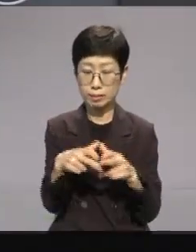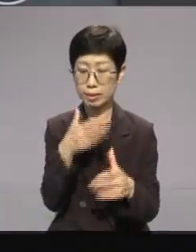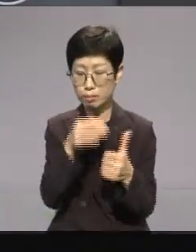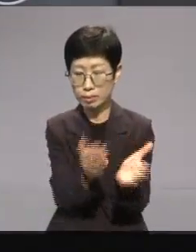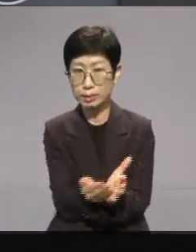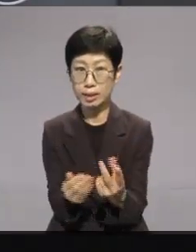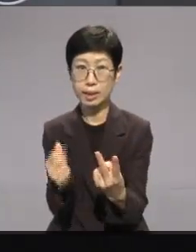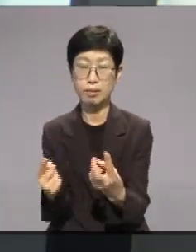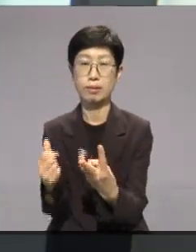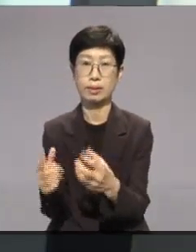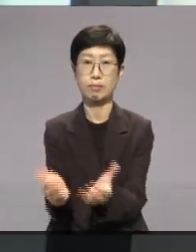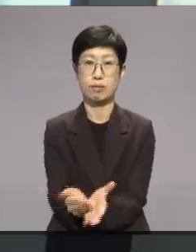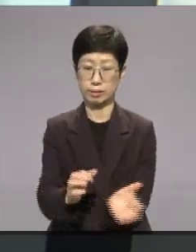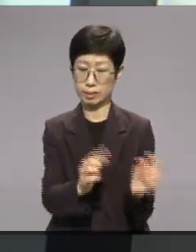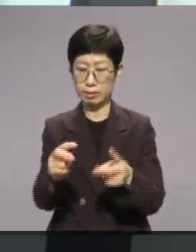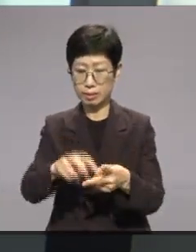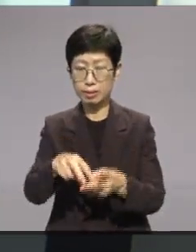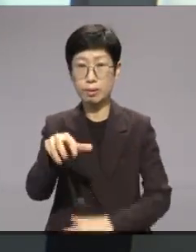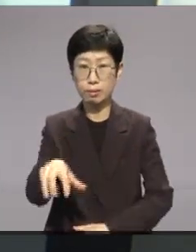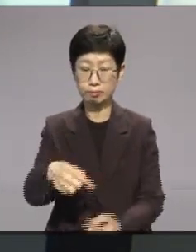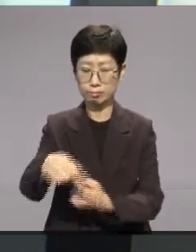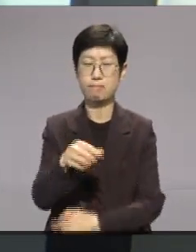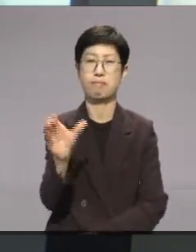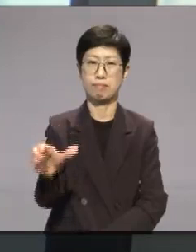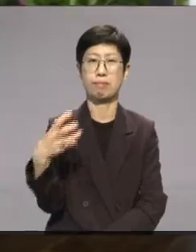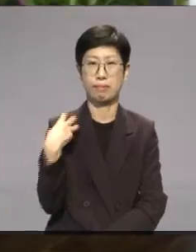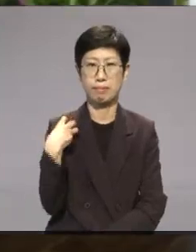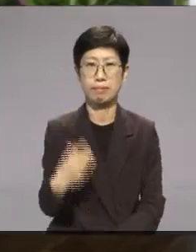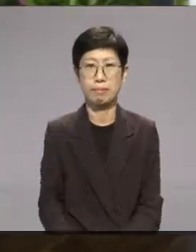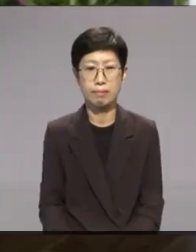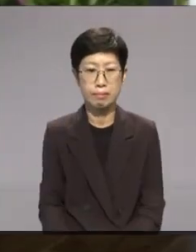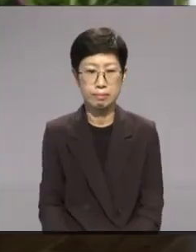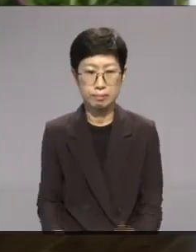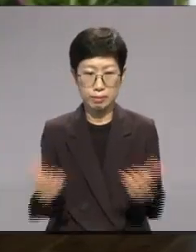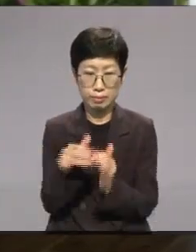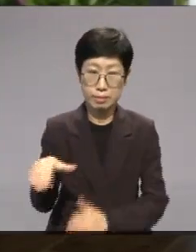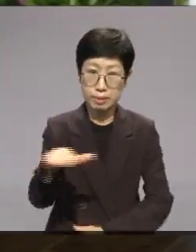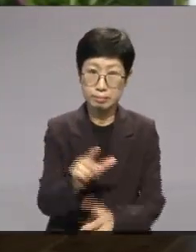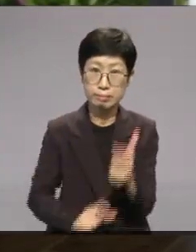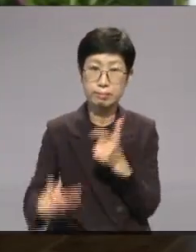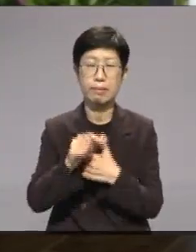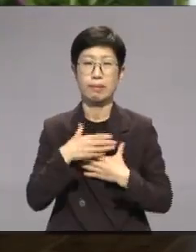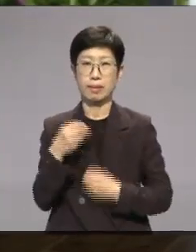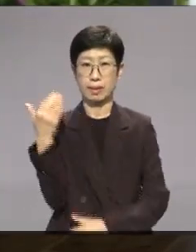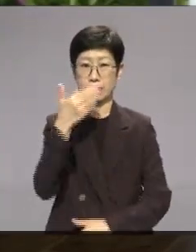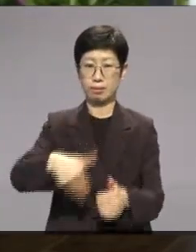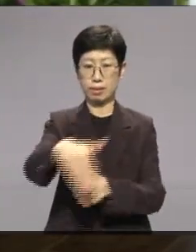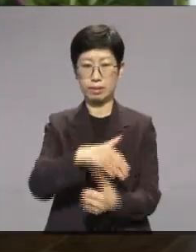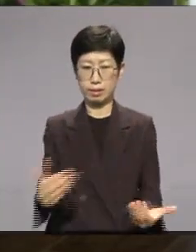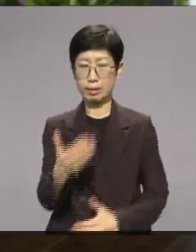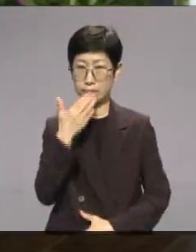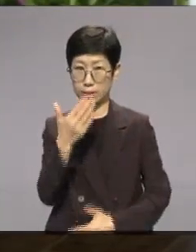3호점은 지역 자활센터가 운영을고 있습니다 노동자들이 좀더 안전하고 쾌적 한계에서 일할 수 있도록